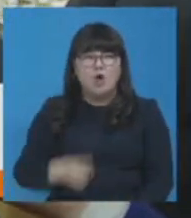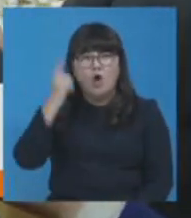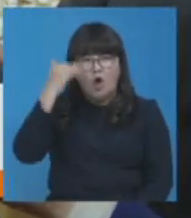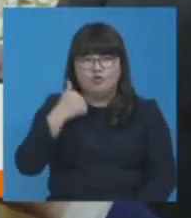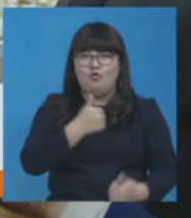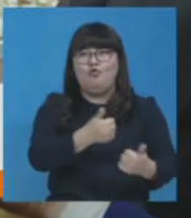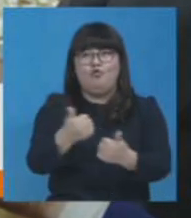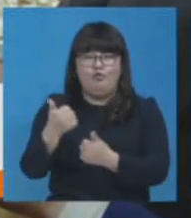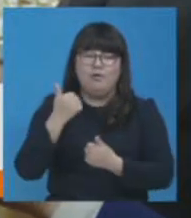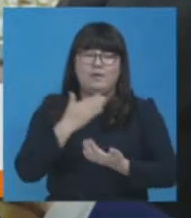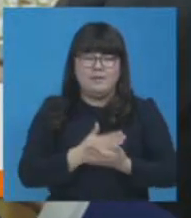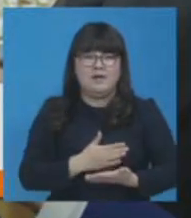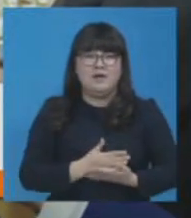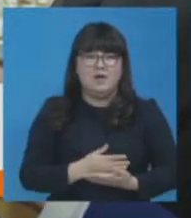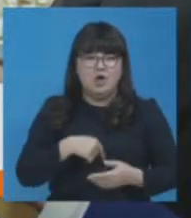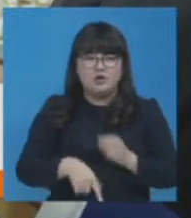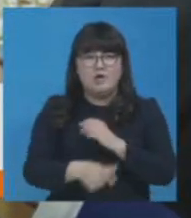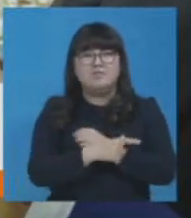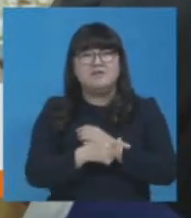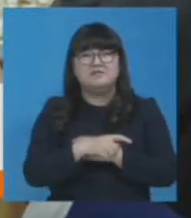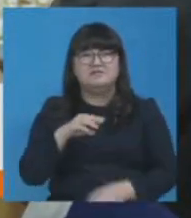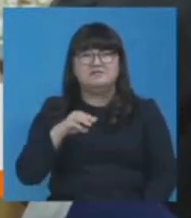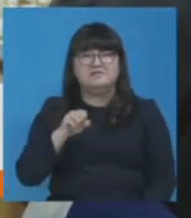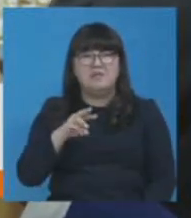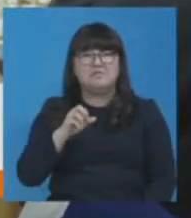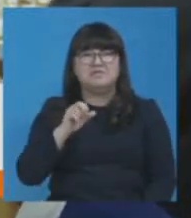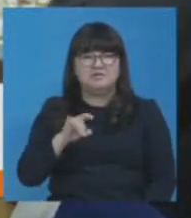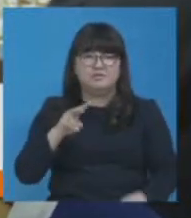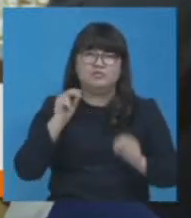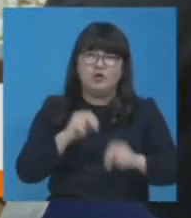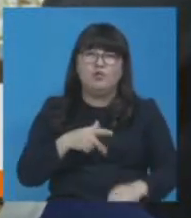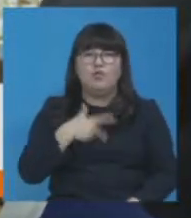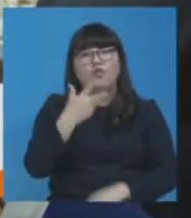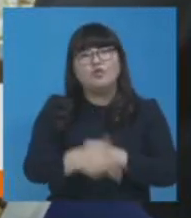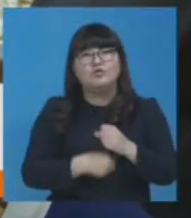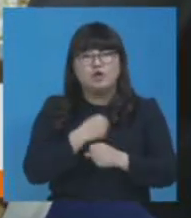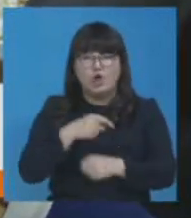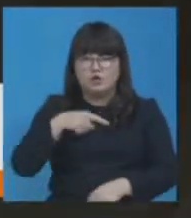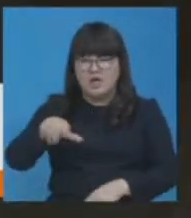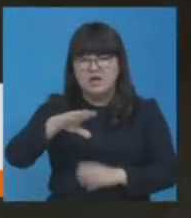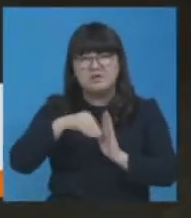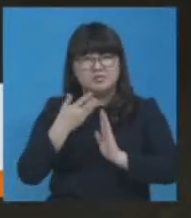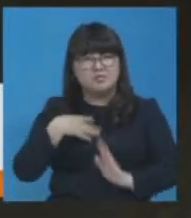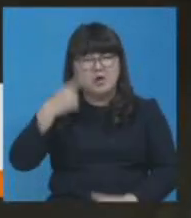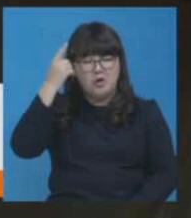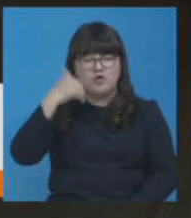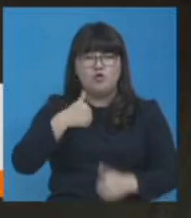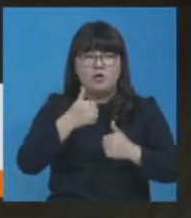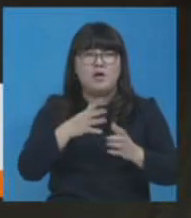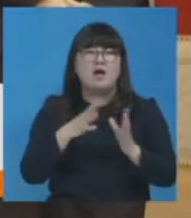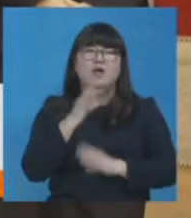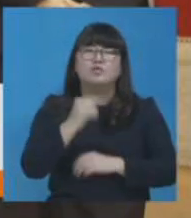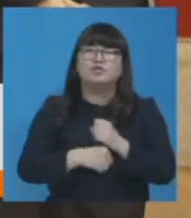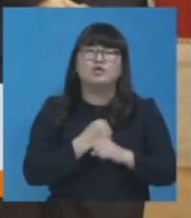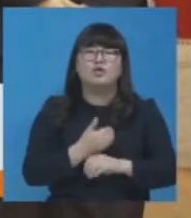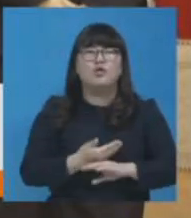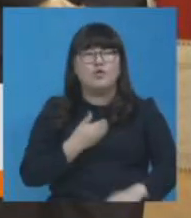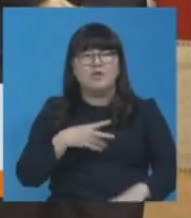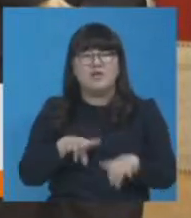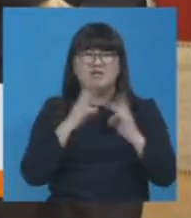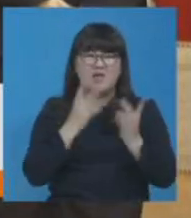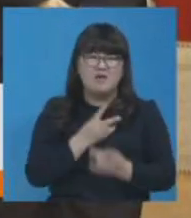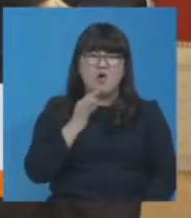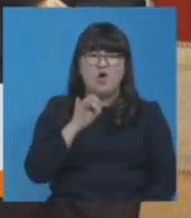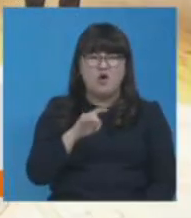ойлгодог болсон. Ойлгодог болоод мэрэгжлийн тамирчин болоод 2-3 жил болсон. Тэгээд ойлгодог болсон. 10 гаруй жилийн өмнө нийгмийн хорт хавдар